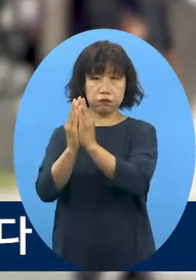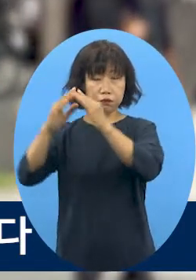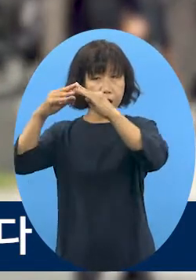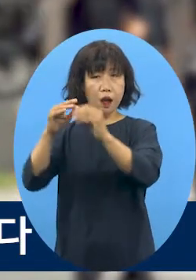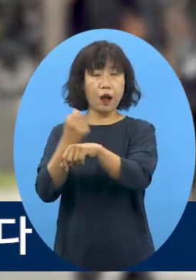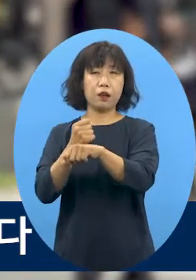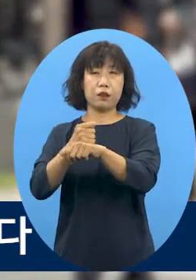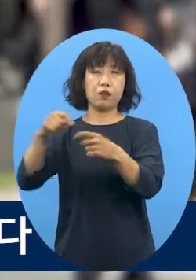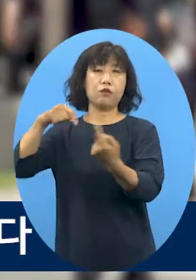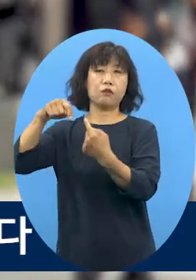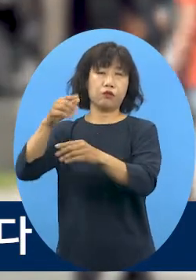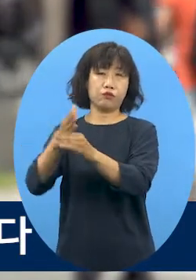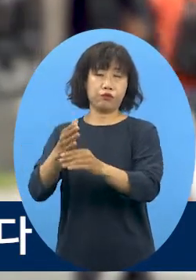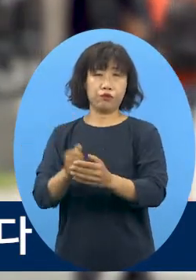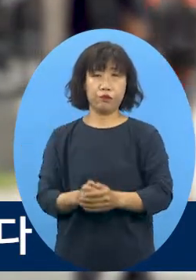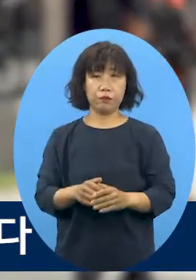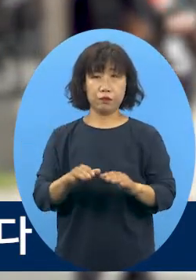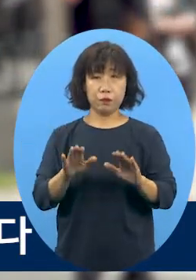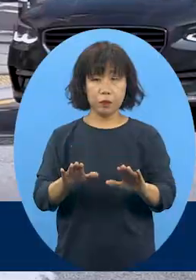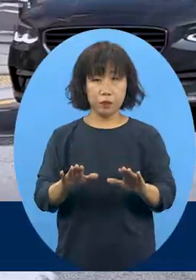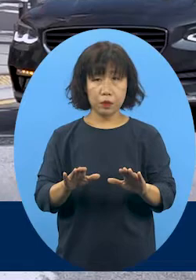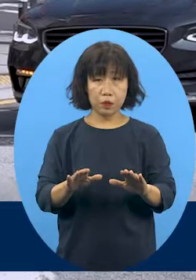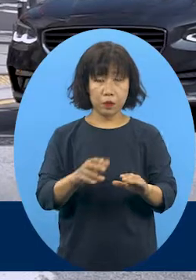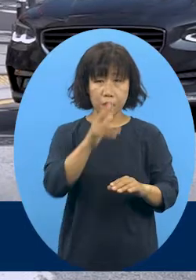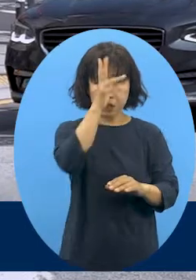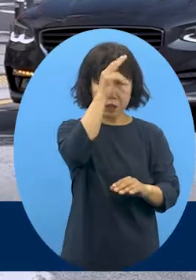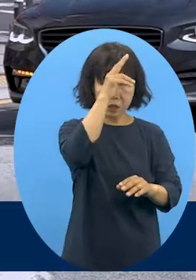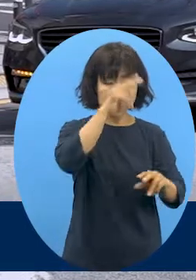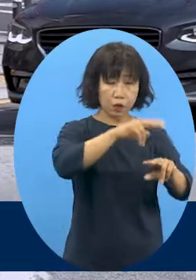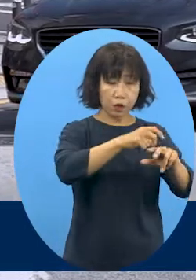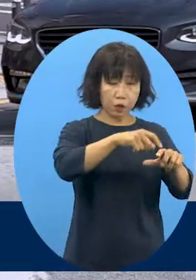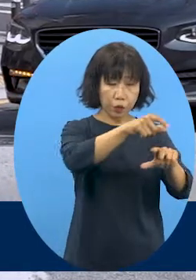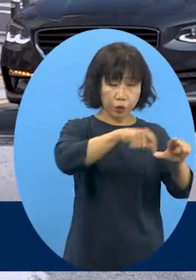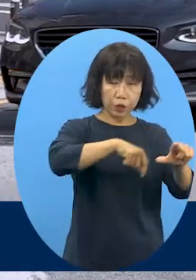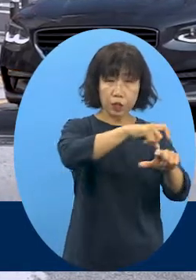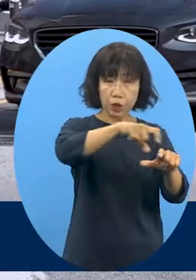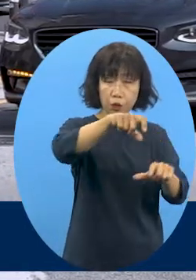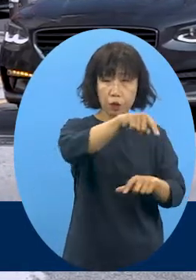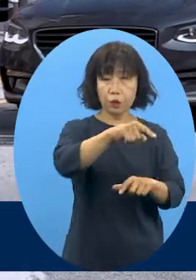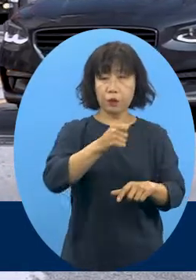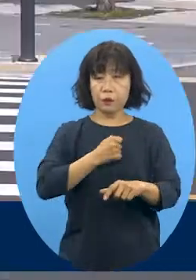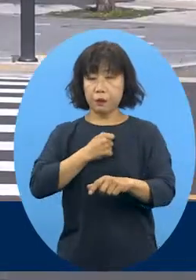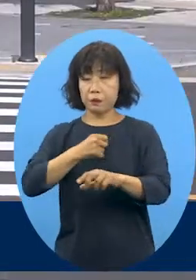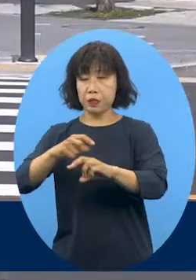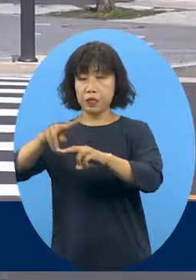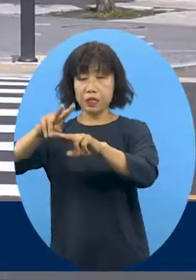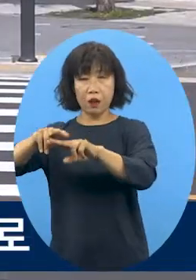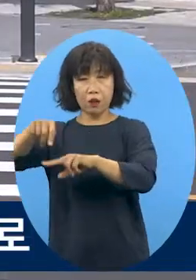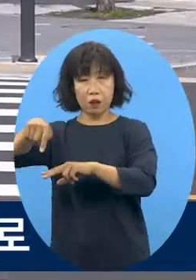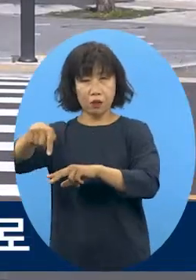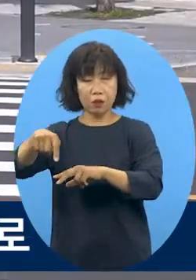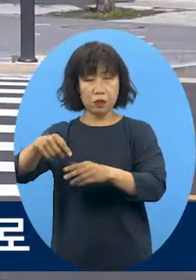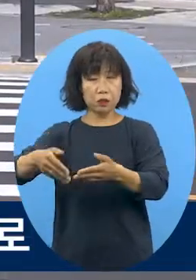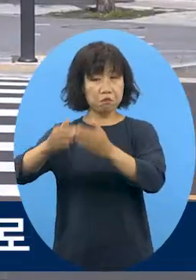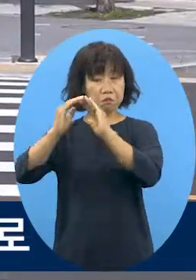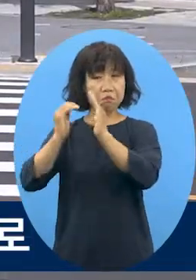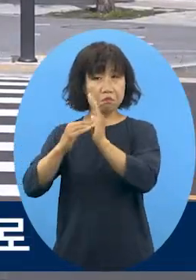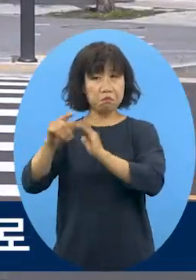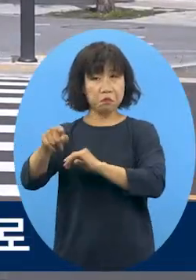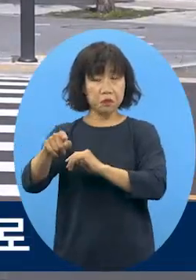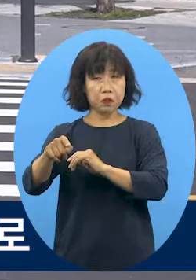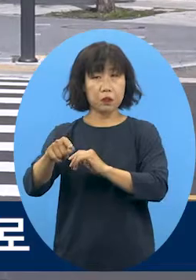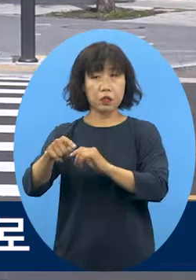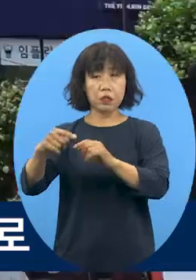무덤이 그늘막을 운영하고 있습니다 동대문 경찰서 교차로 와타시 입력 사거리에 설치된 스마트 끈을 막은